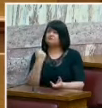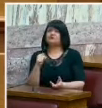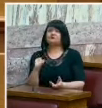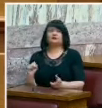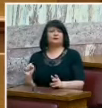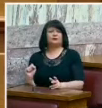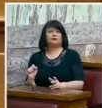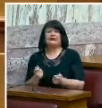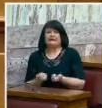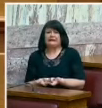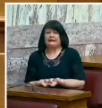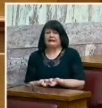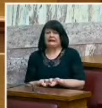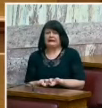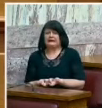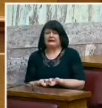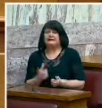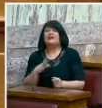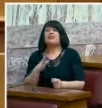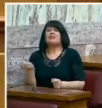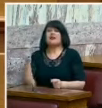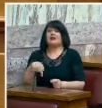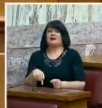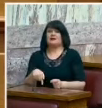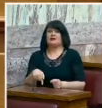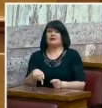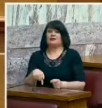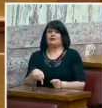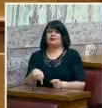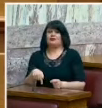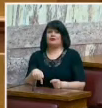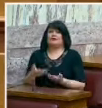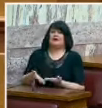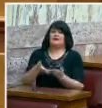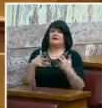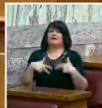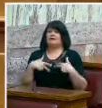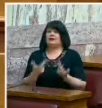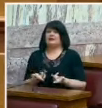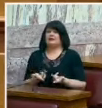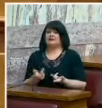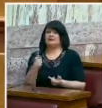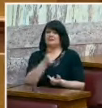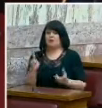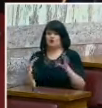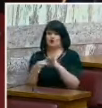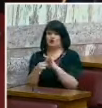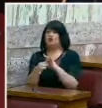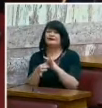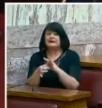να είναι εξαιρετικά πρόθυμος να υπερασπιστεί τις κυβερνητικές επιλογές. Το μόνο το οποίο σας ενώνει με τον κύριο